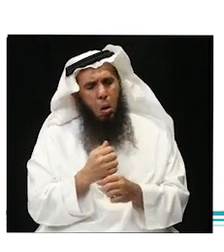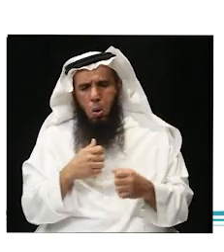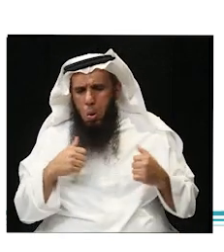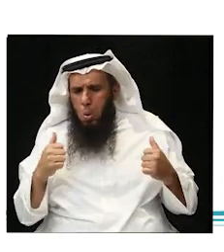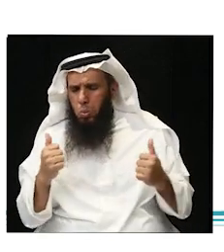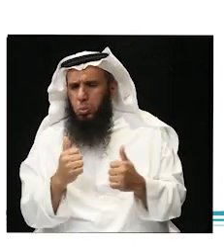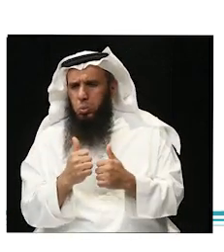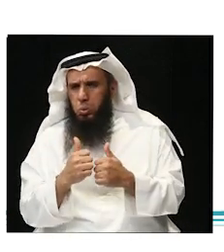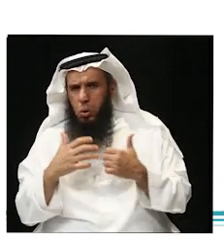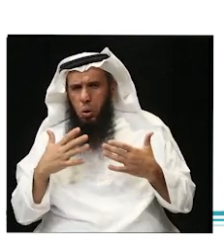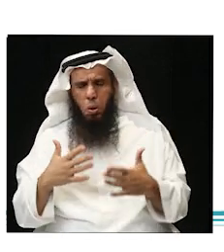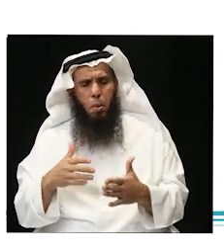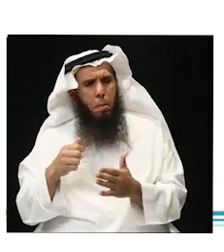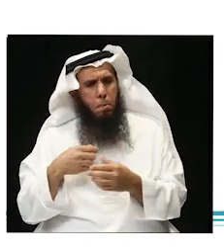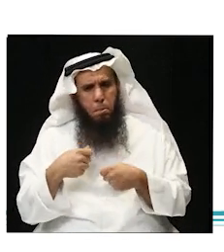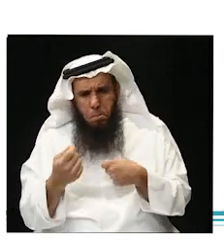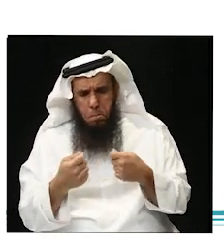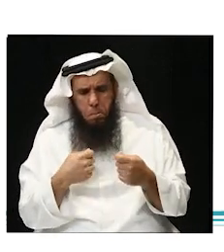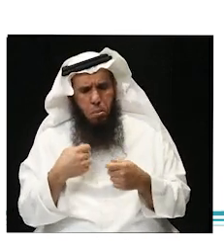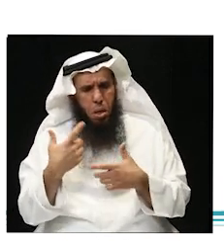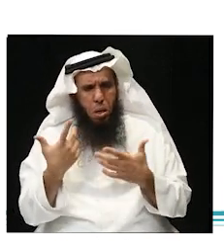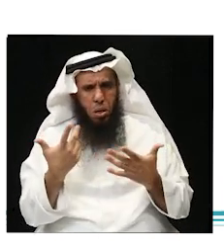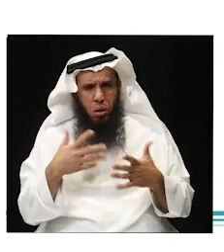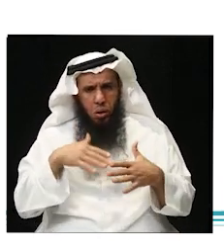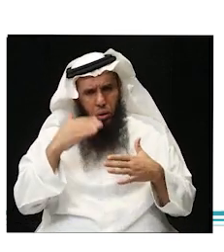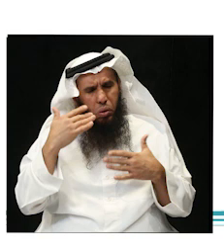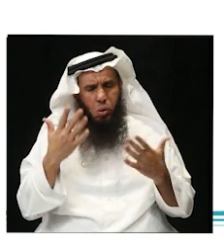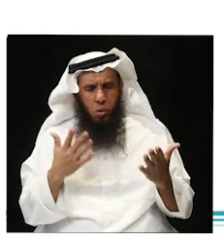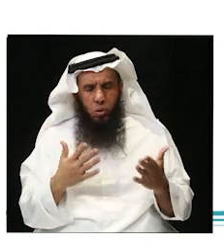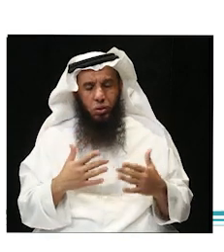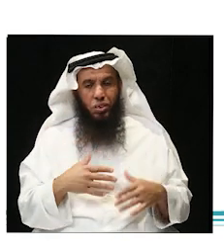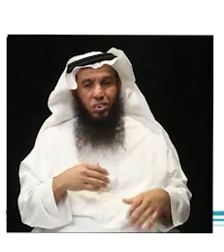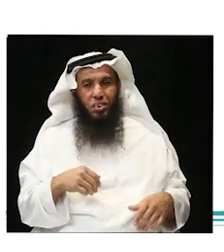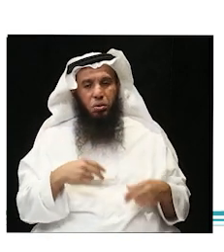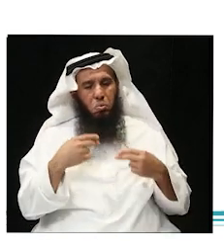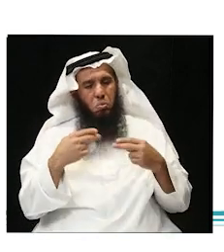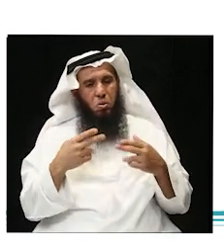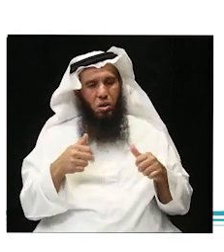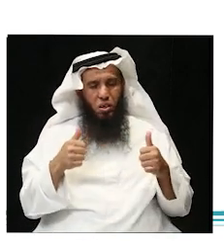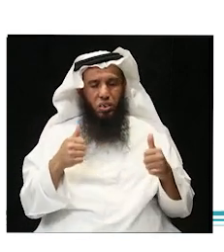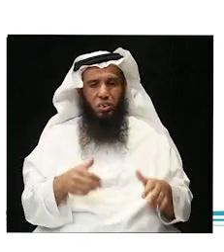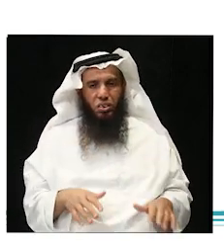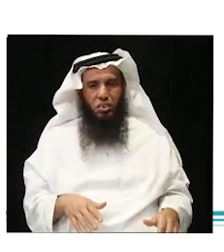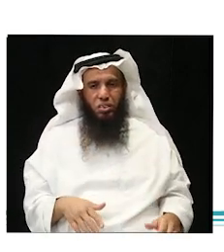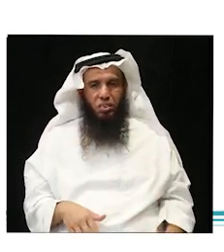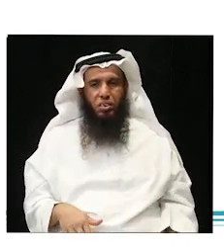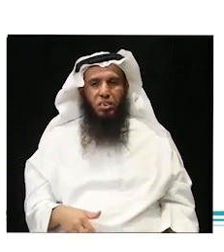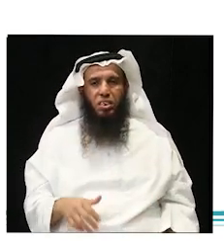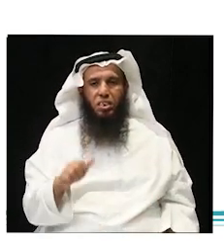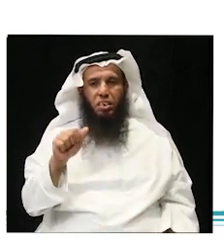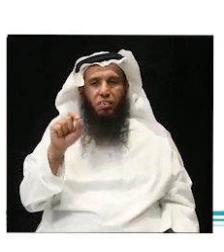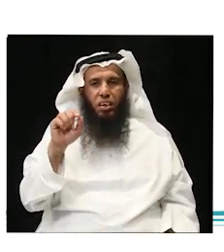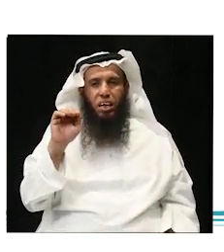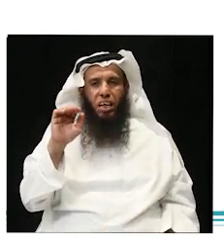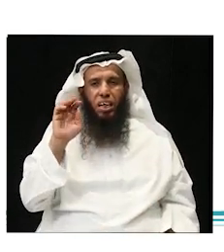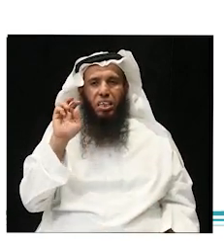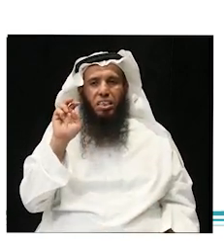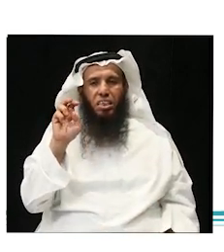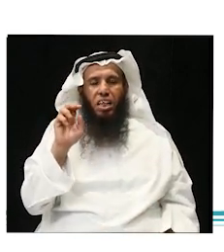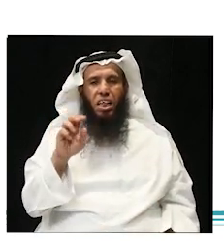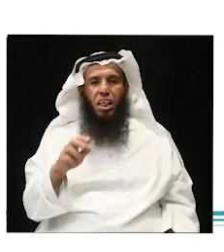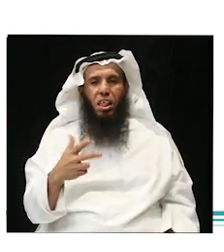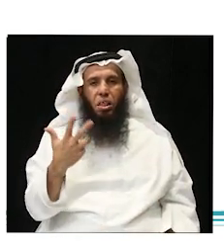في هذه الصفحة، صفحة 50 51، صفحة 50 51، ما معنى الحب في الله